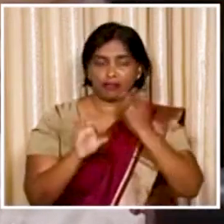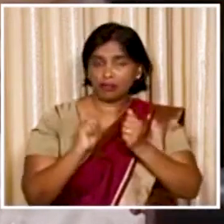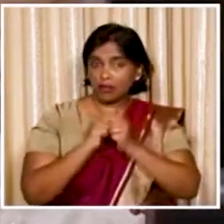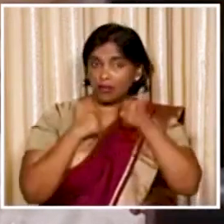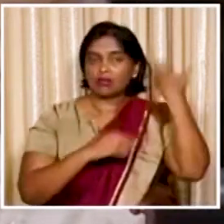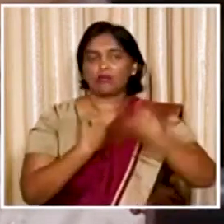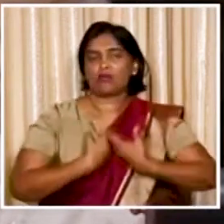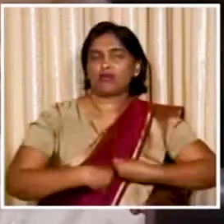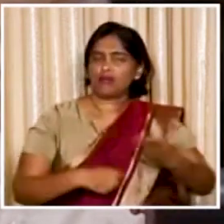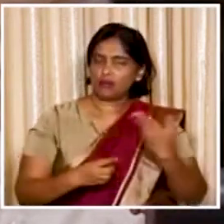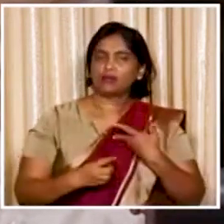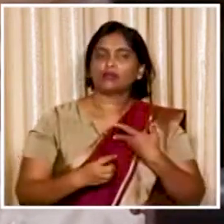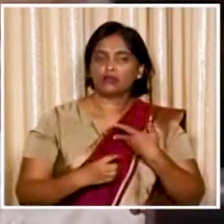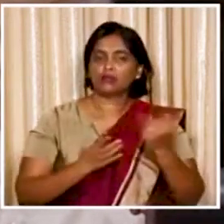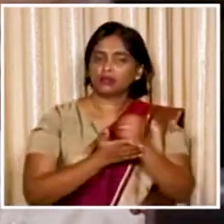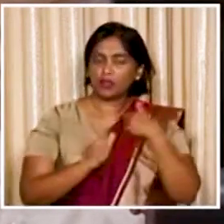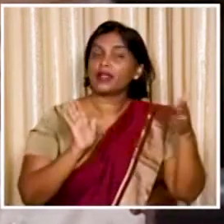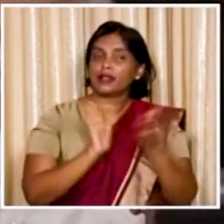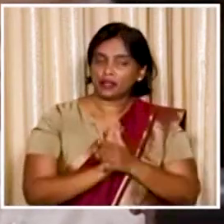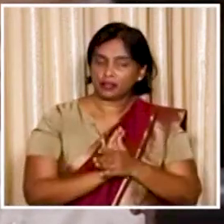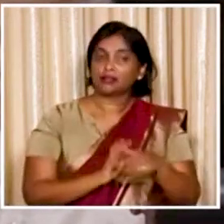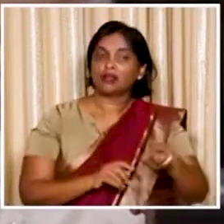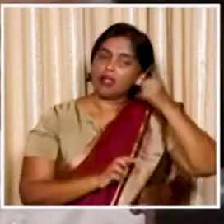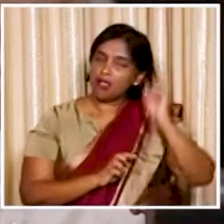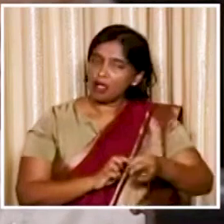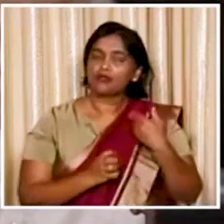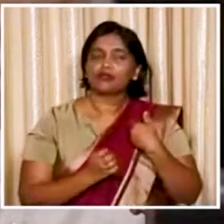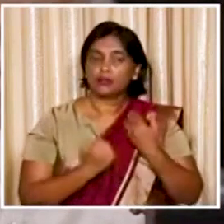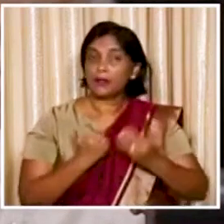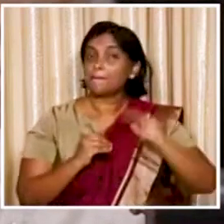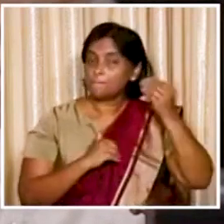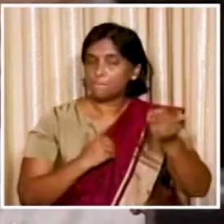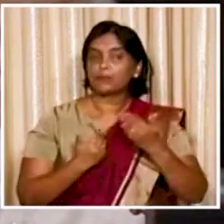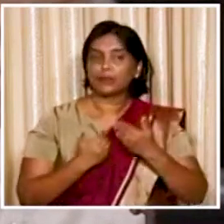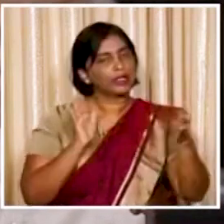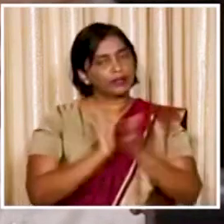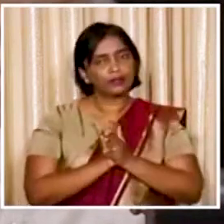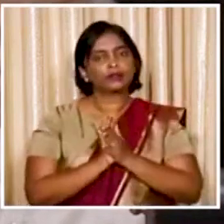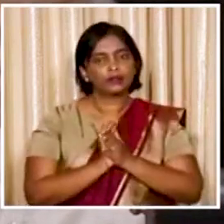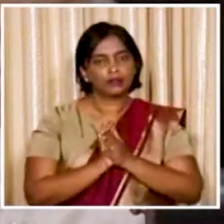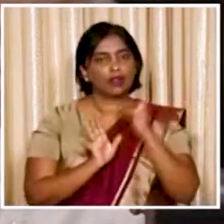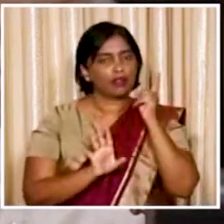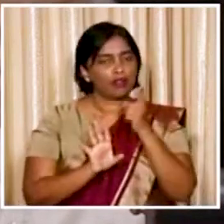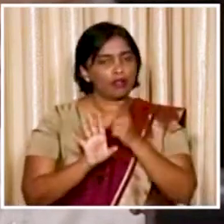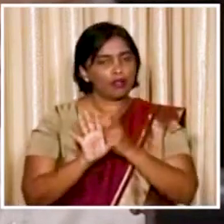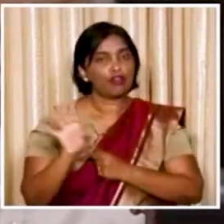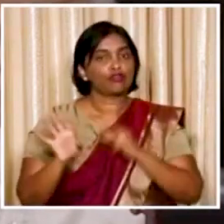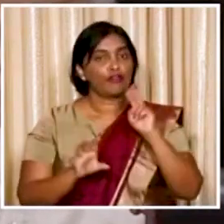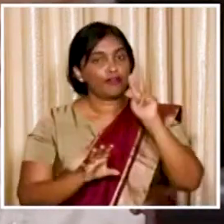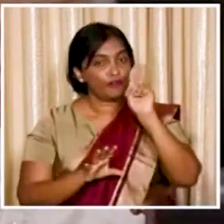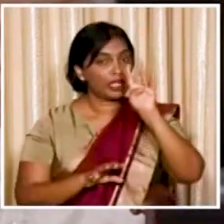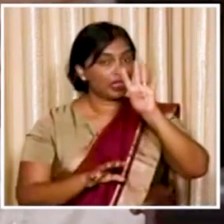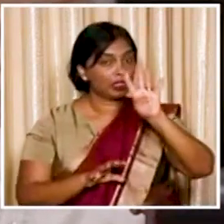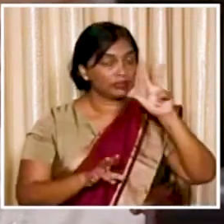කටයුත්ත කරන්නේ නැත්තම් ඒ නිසා අපි සියලු දෙනාම එකතු වෙන්න මේක අනුමත කරන්න ඊට පස්සේ අපි එකට එකතු වෙලා අවුරුදු 2048